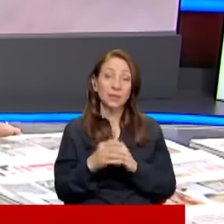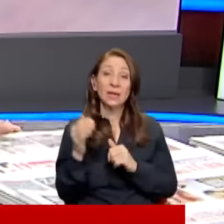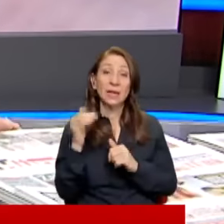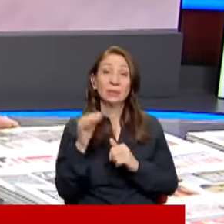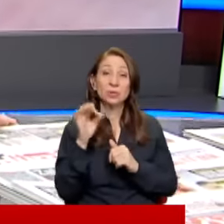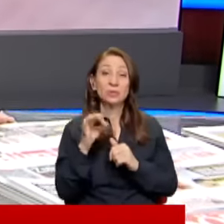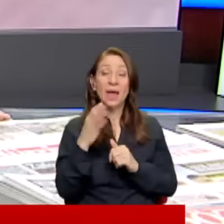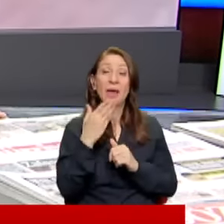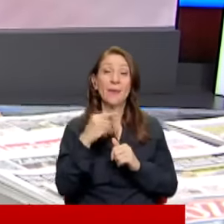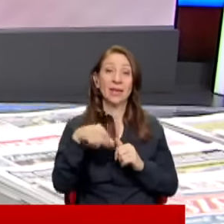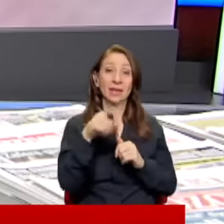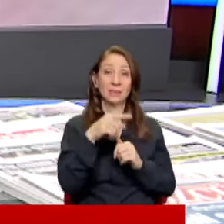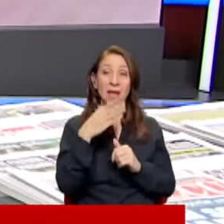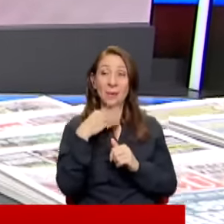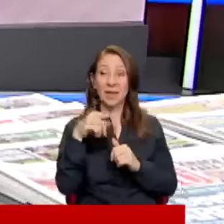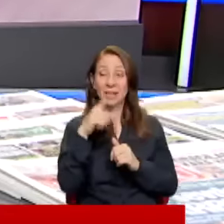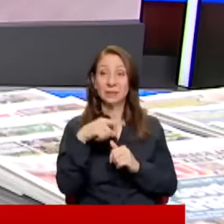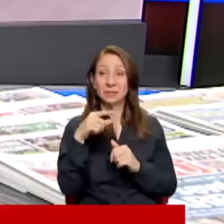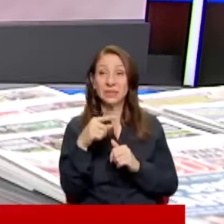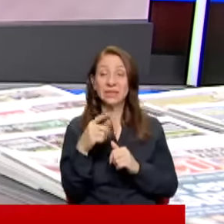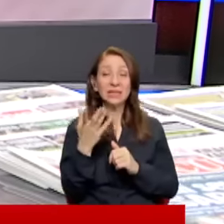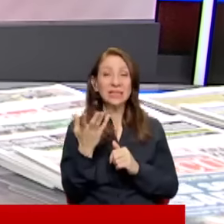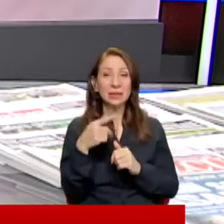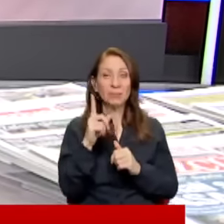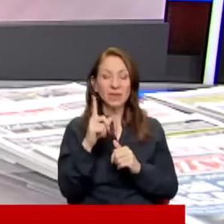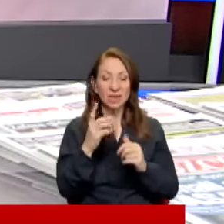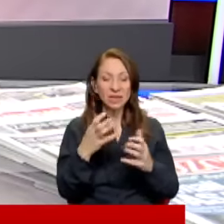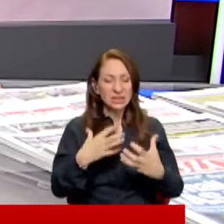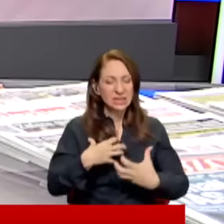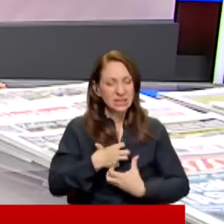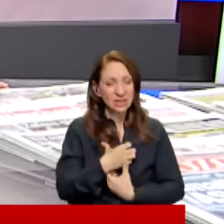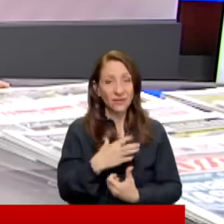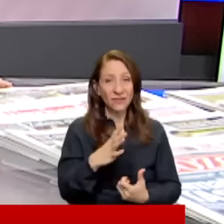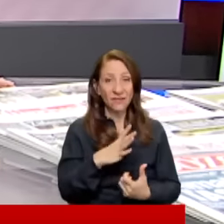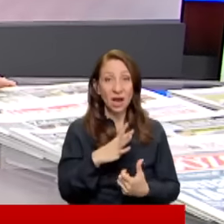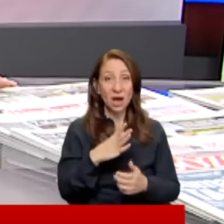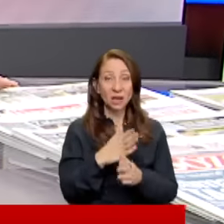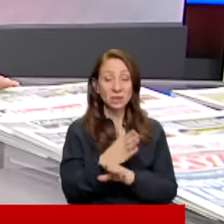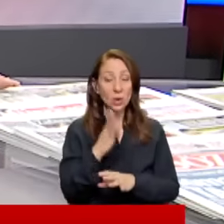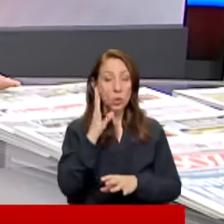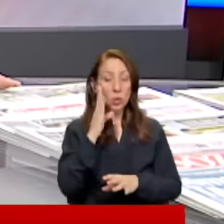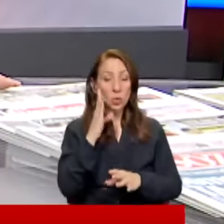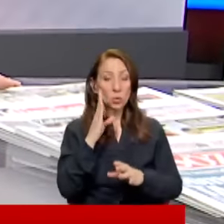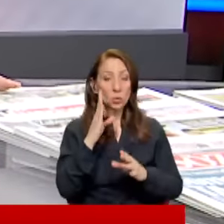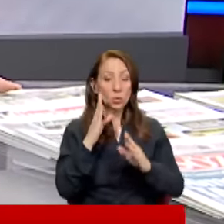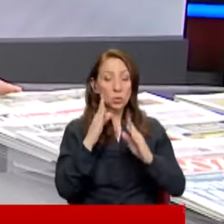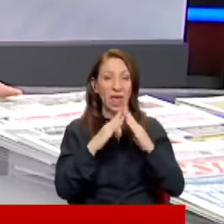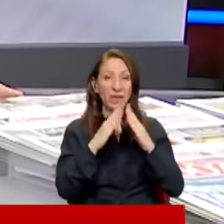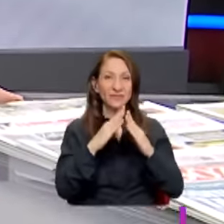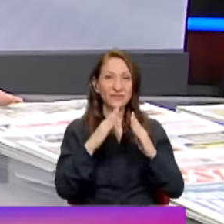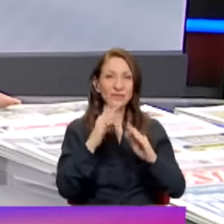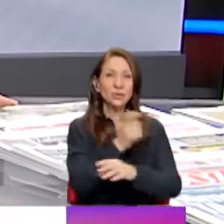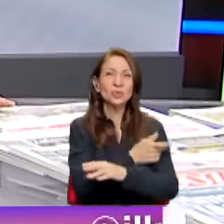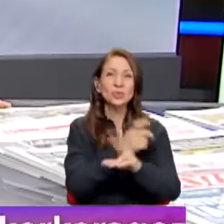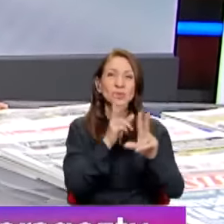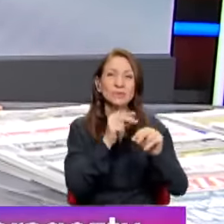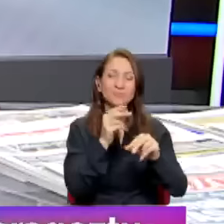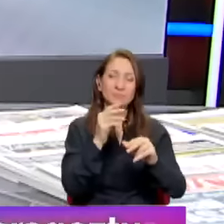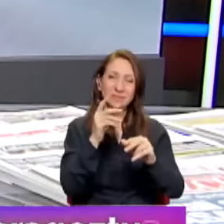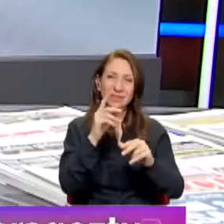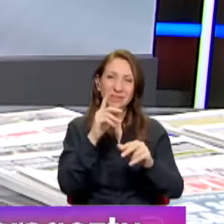şimdi emeklilerimize emeklilerimiz nasıl bir girdabın için Aslında huzur evlerine yapılan başvurulara